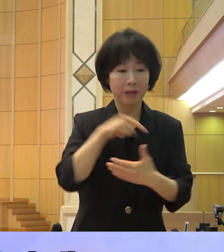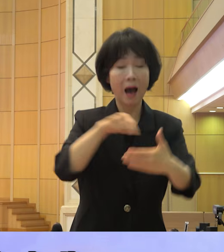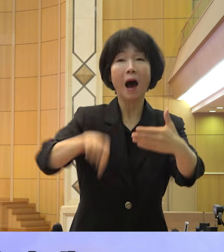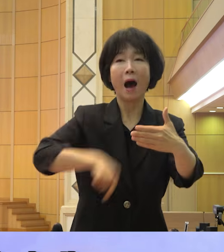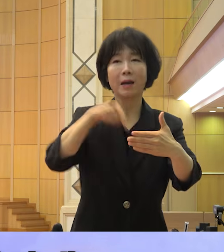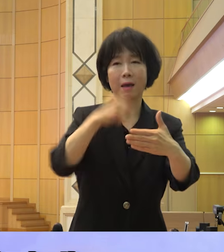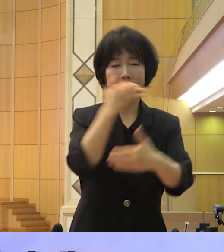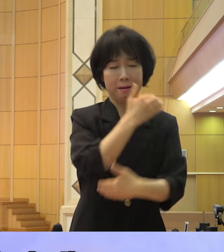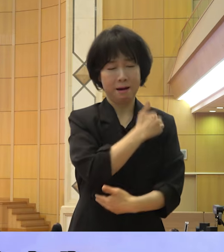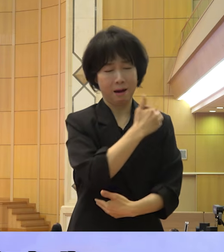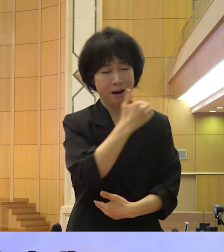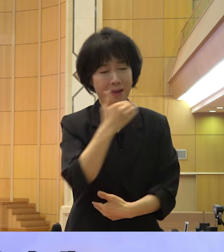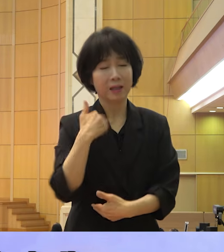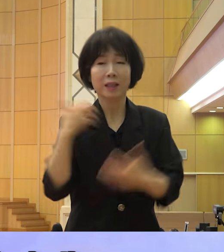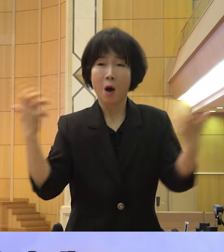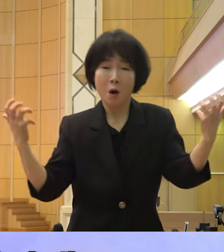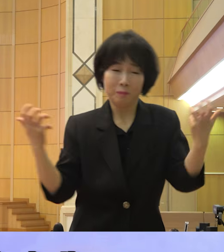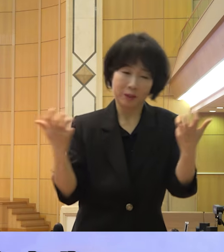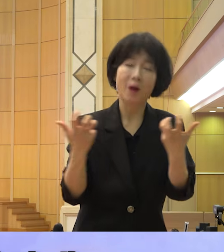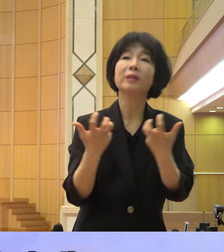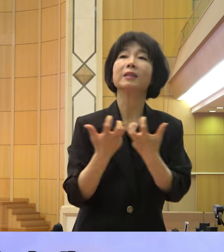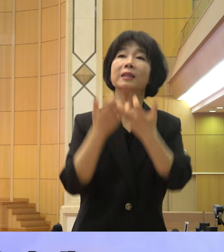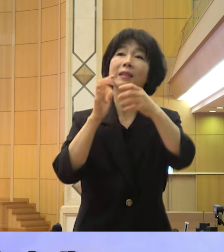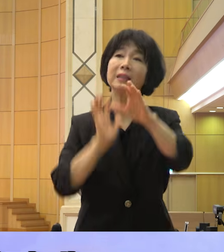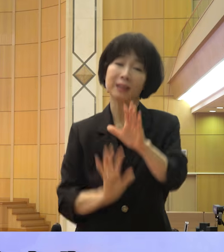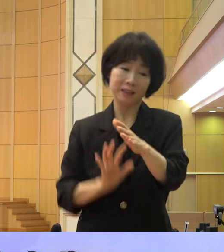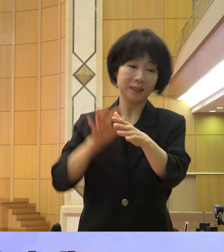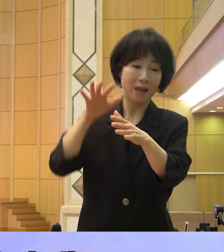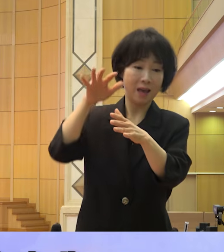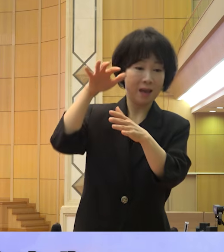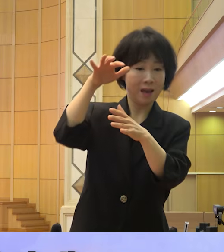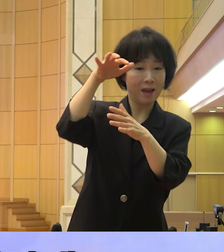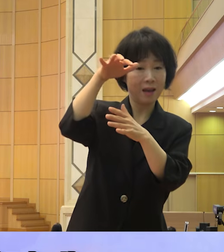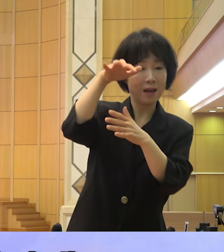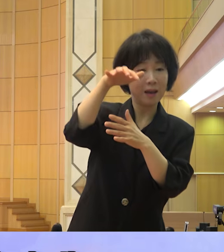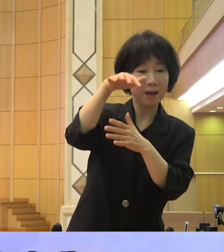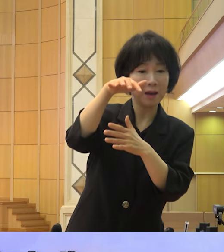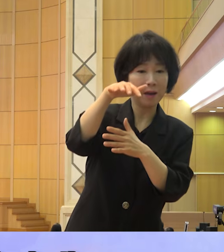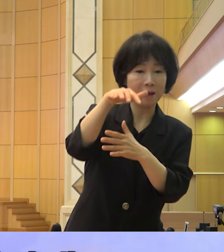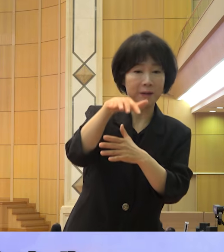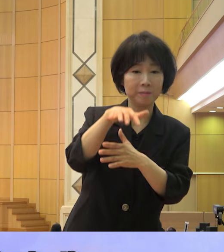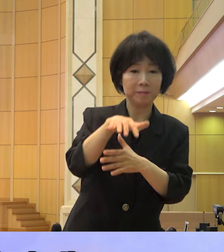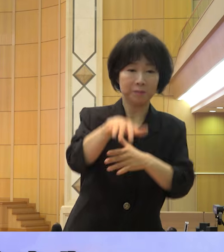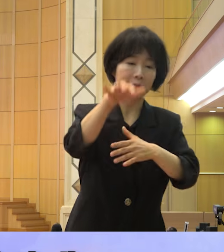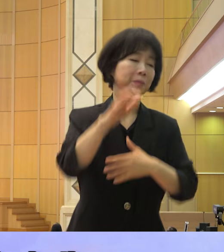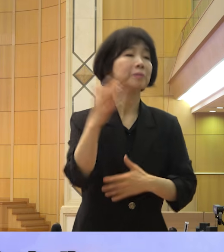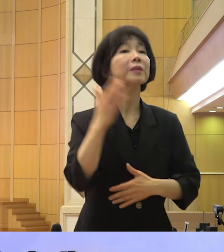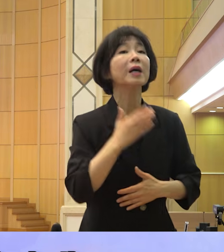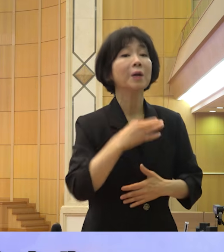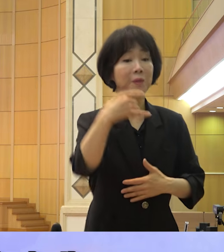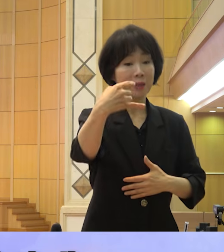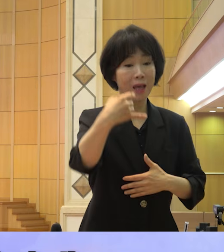안에 가득히 넘쳐 흐르네. 내게 강 같은 평화,